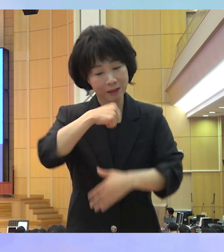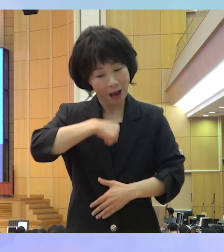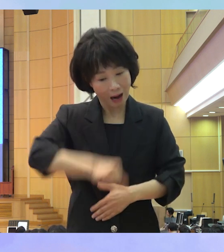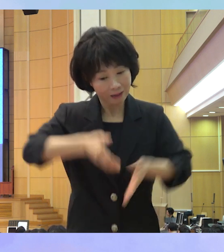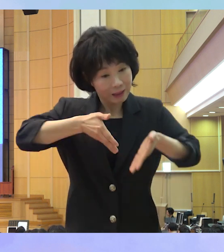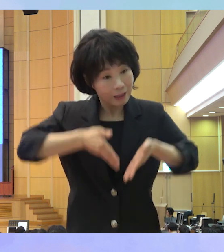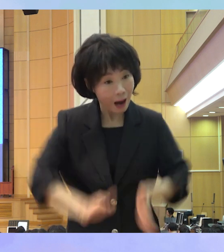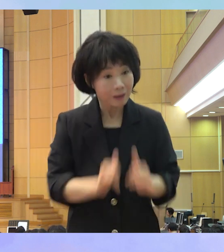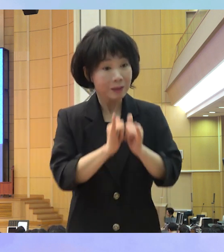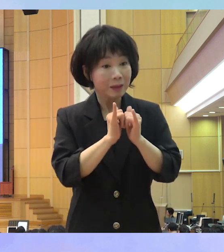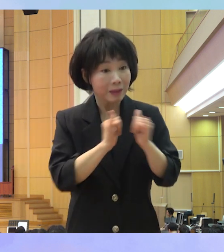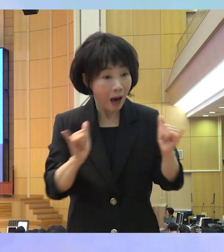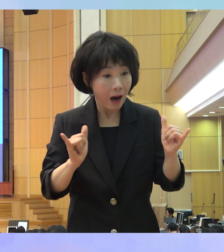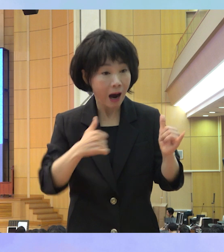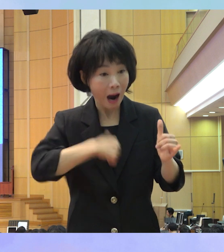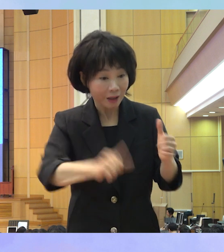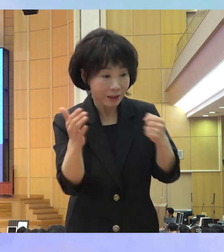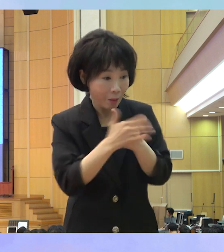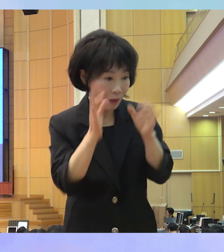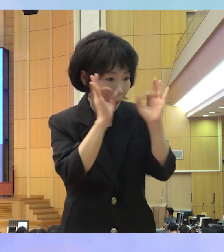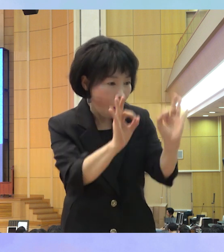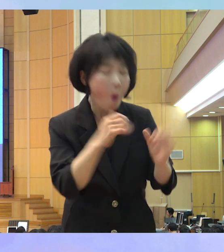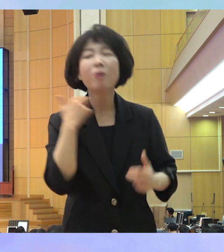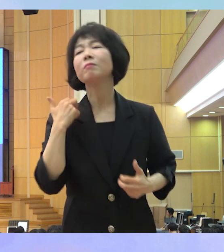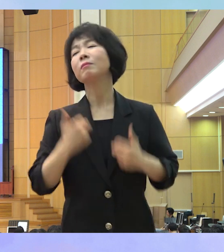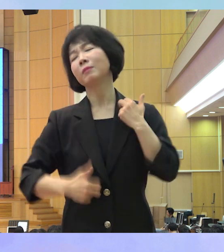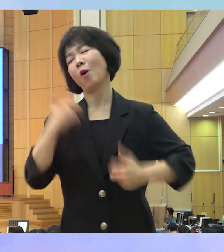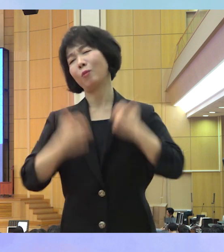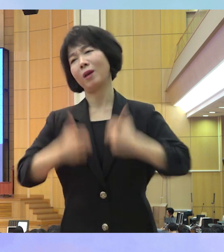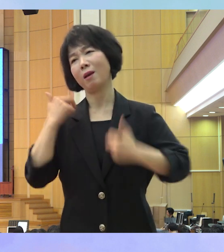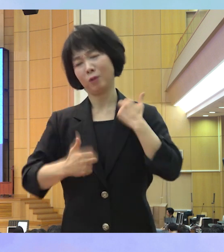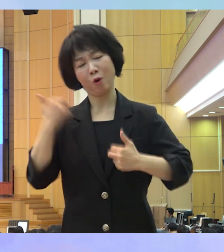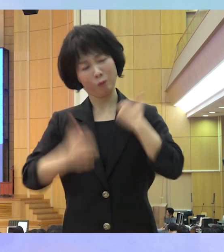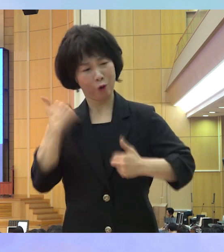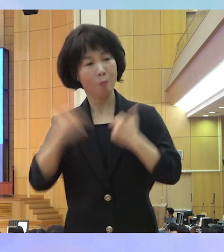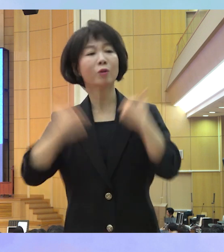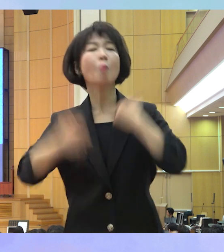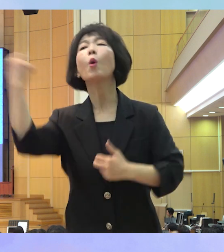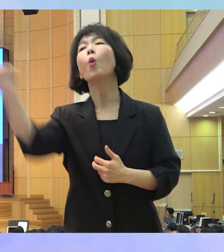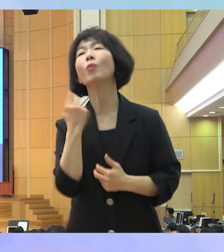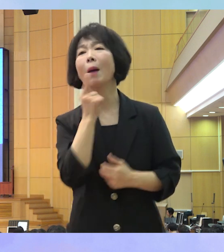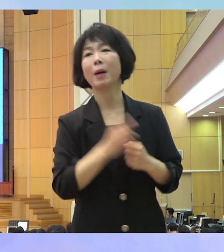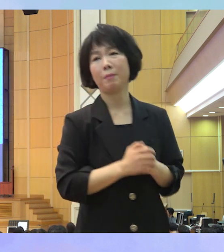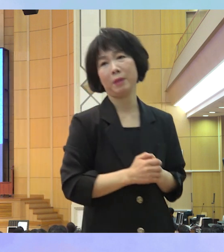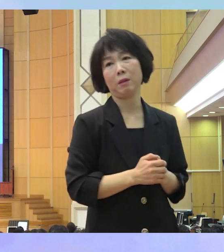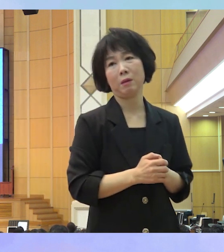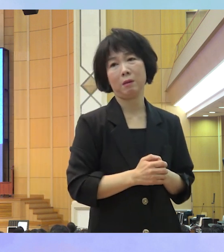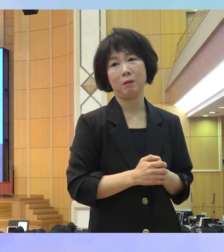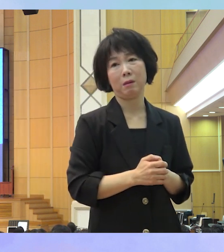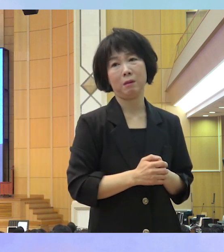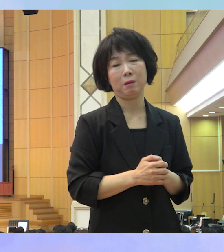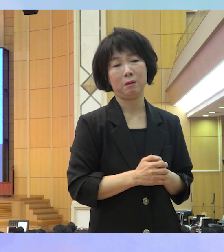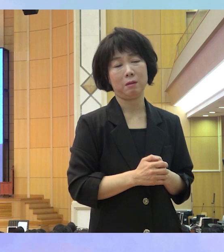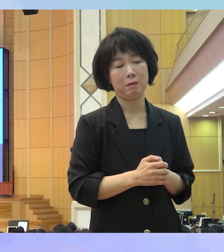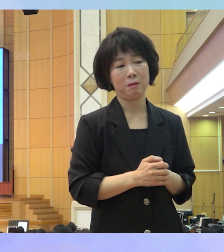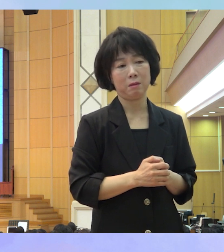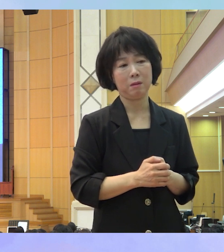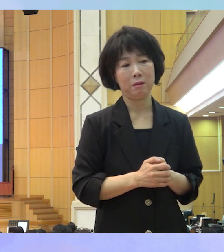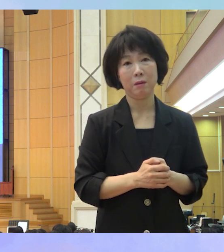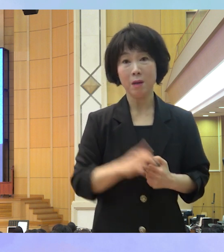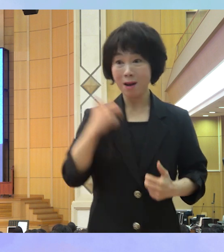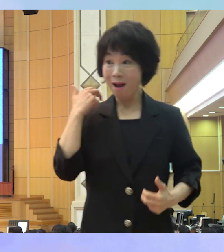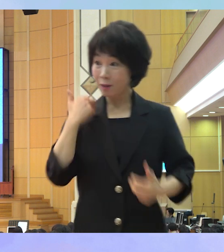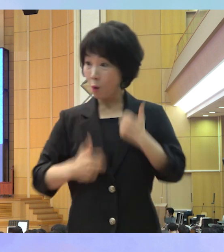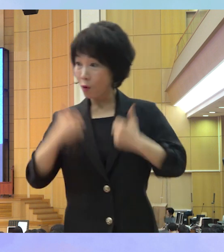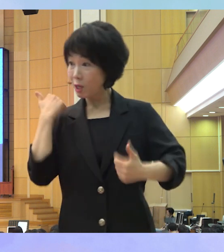낳은 자를 그를 인하여 즐거울 것이니라. 무슨 얘기냐? 지금 즐겁고 기쁠